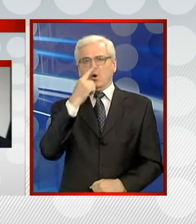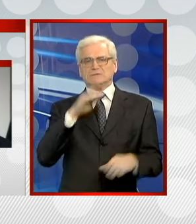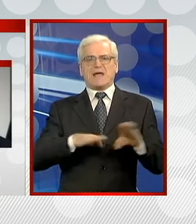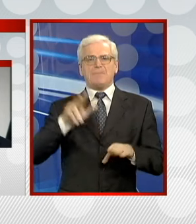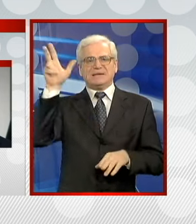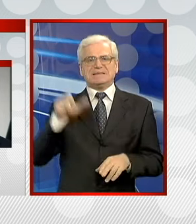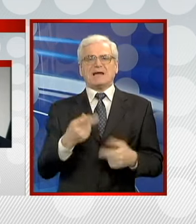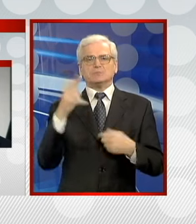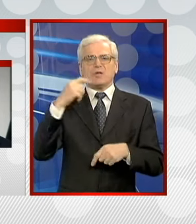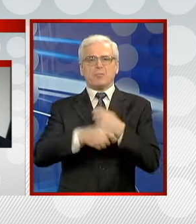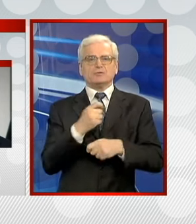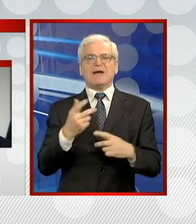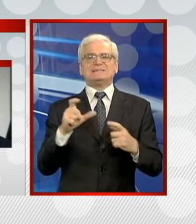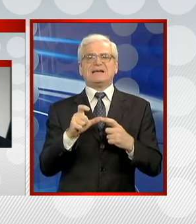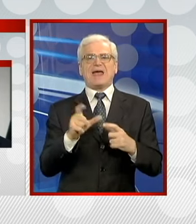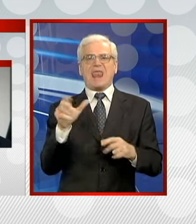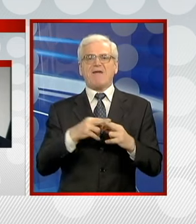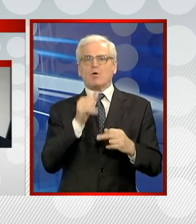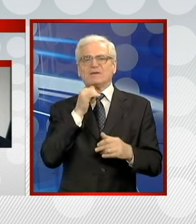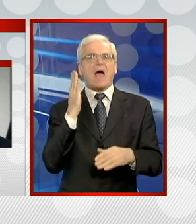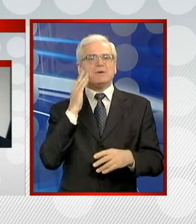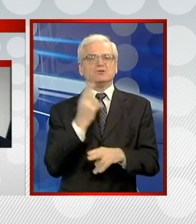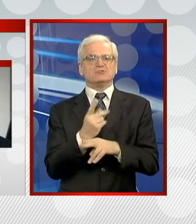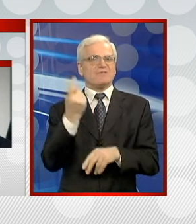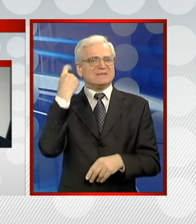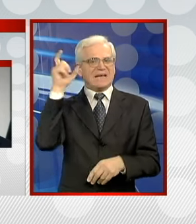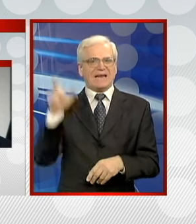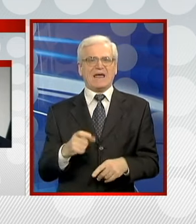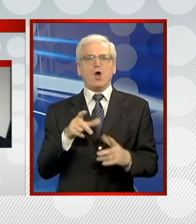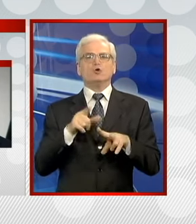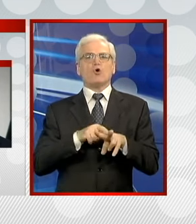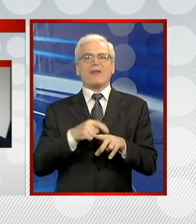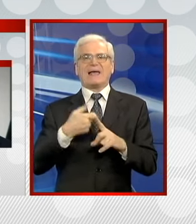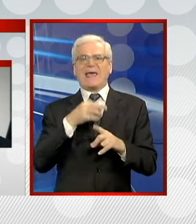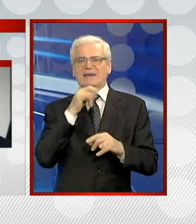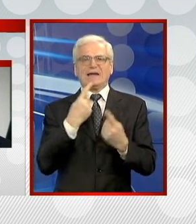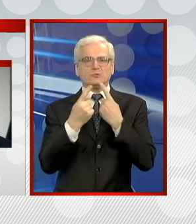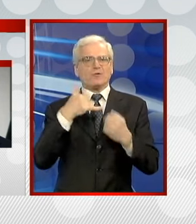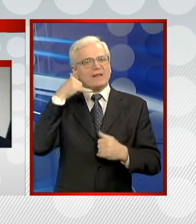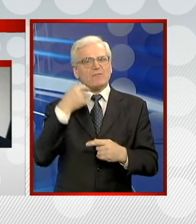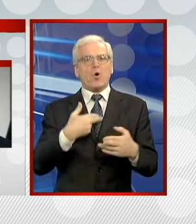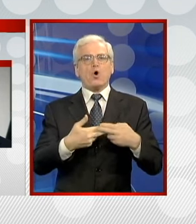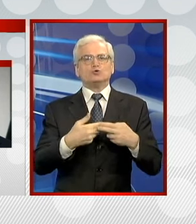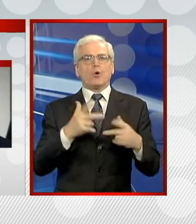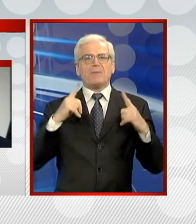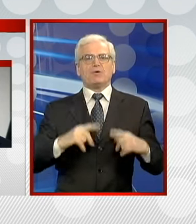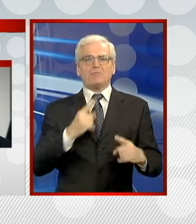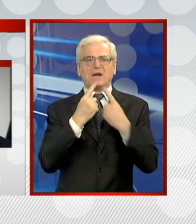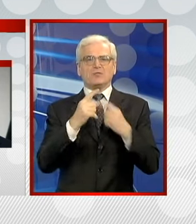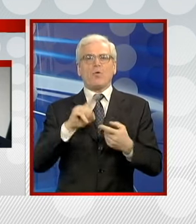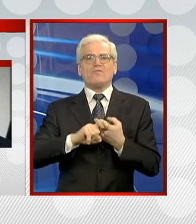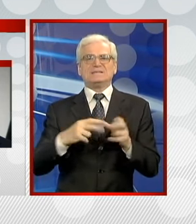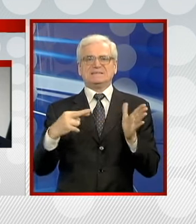Ruski ministar spoljnih poslova Sergej Lavrov i američki državni sekretar John Kerry razgovarali su telefonom o predstojećim mirovnim pregovorima o